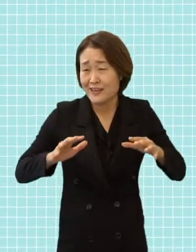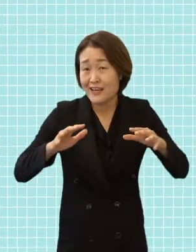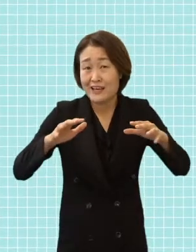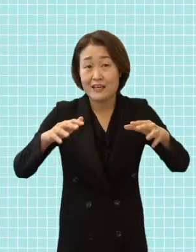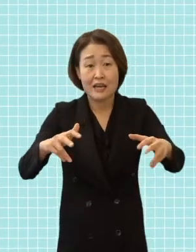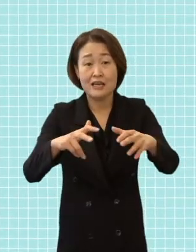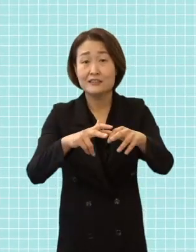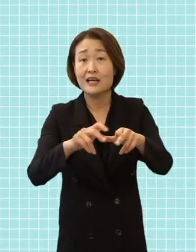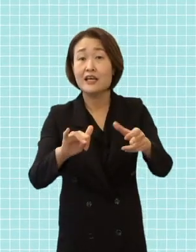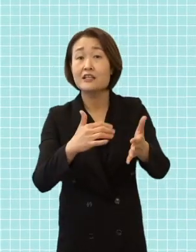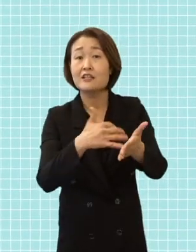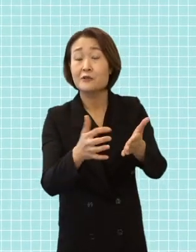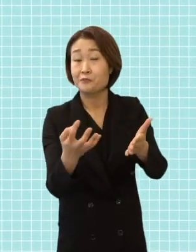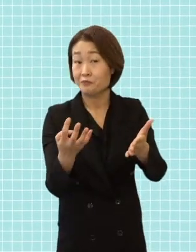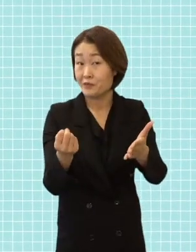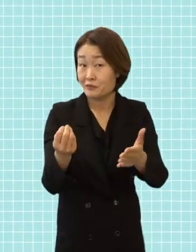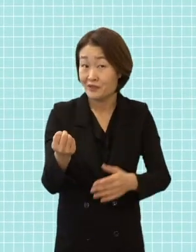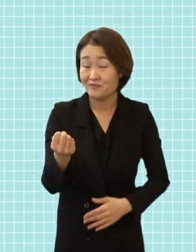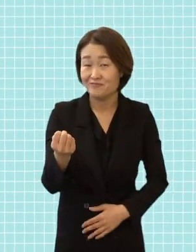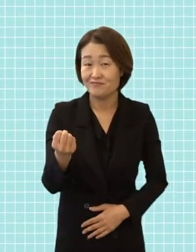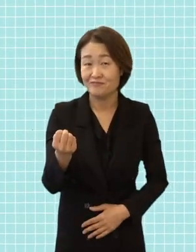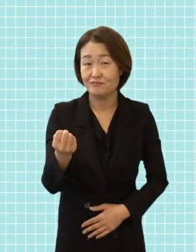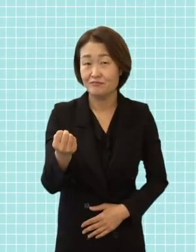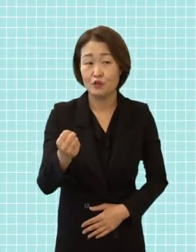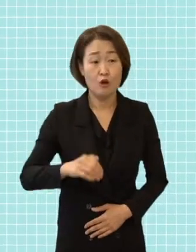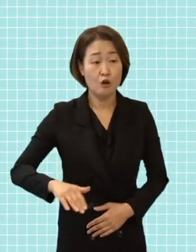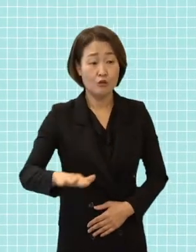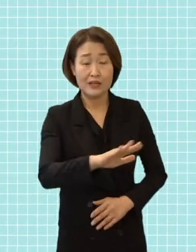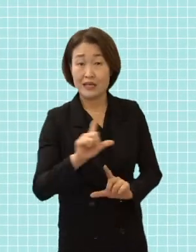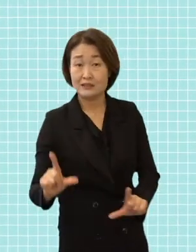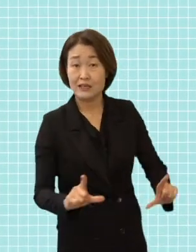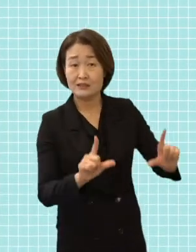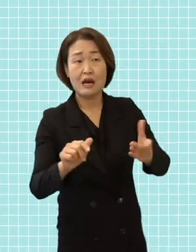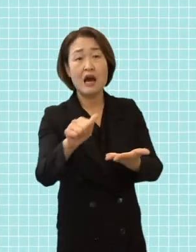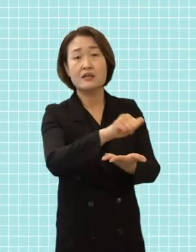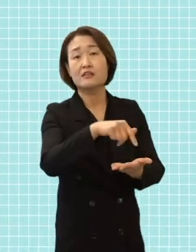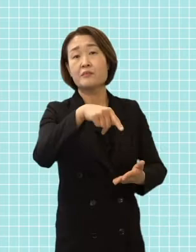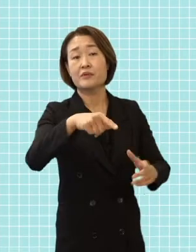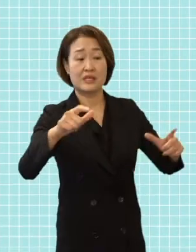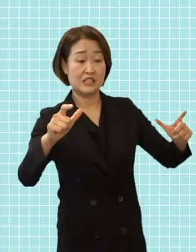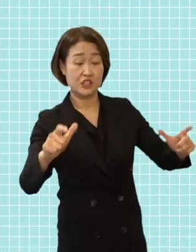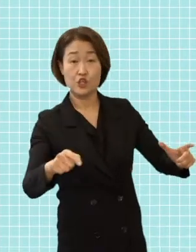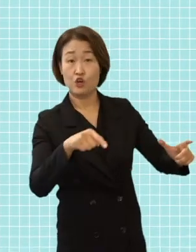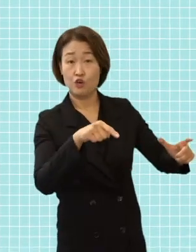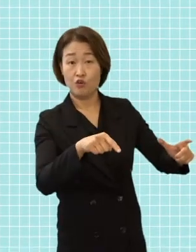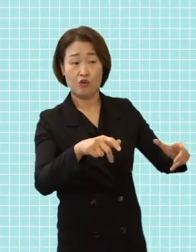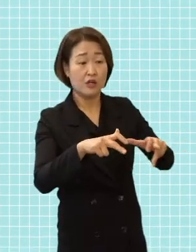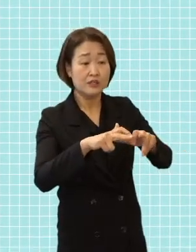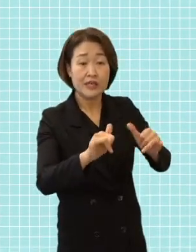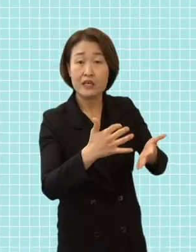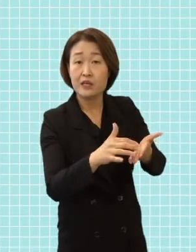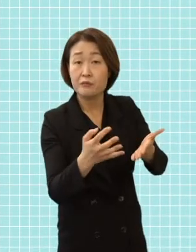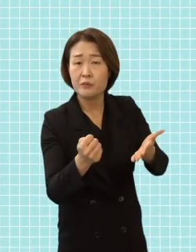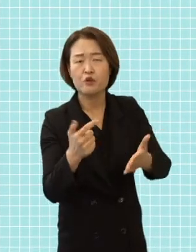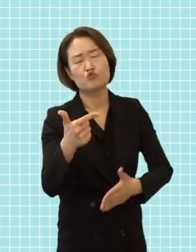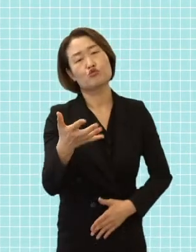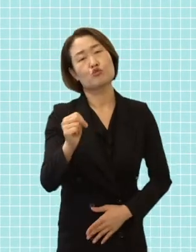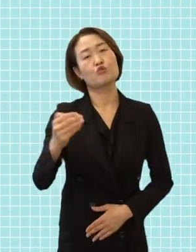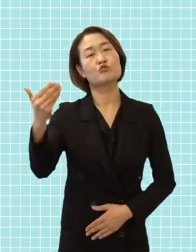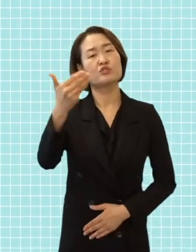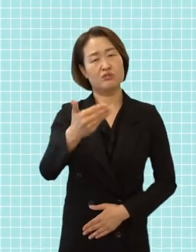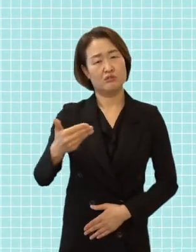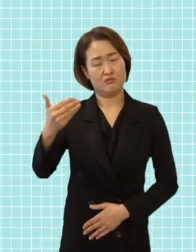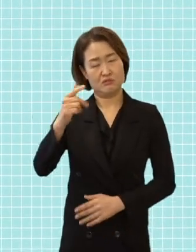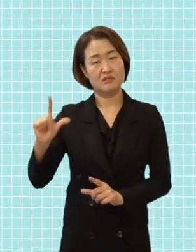전 세계 장애인의 수는 몇 명일까요? 우리가 살고 있는 아시아 태평양 지역에는 6억 9천만 장애인이